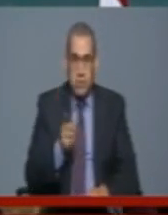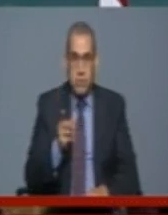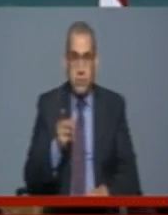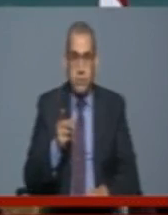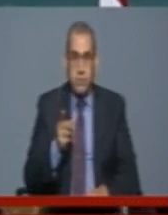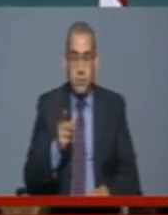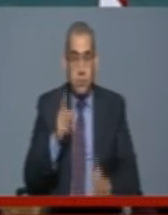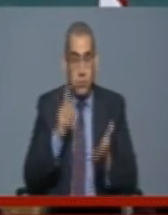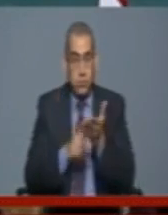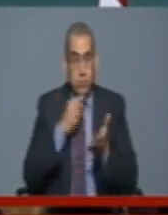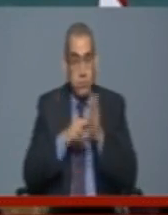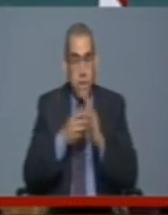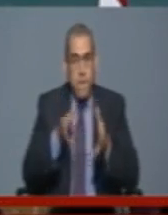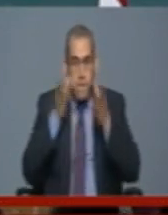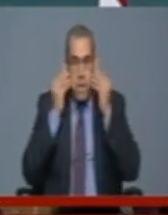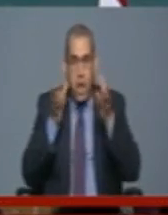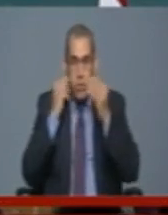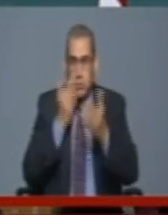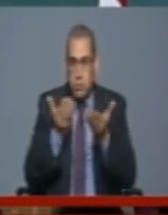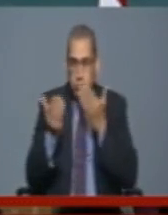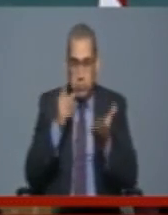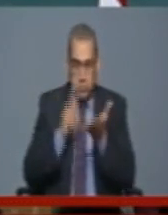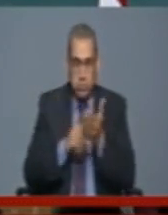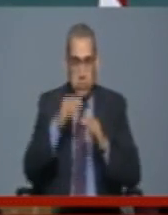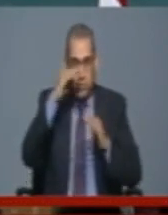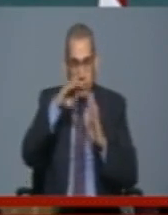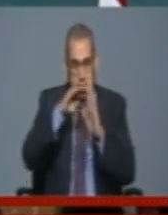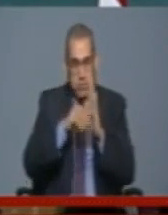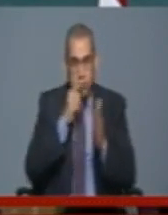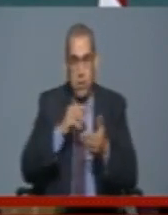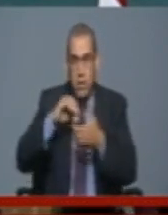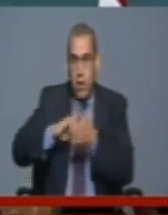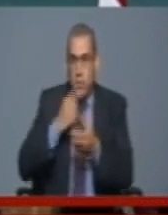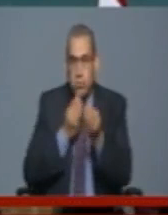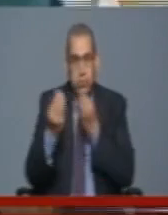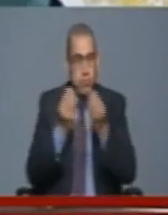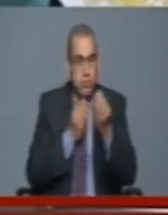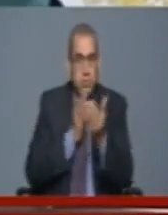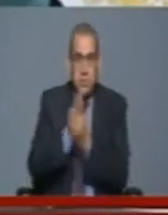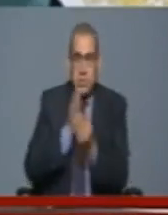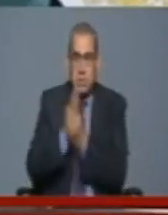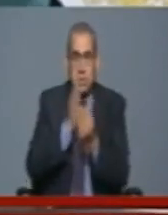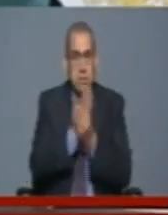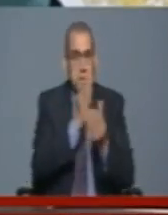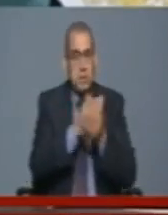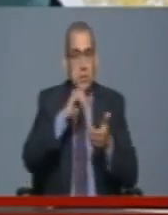وتحديث المعلومات بشكل موقوت والتواصل المستمر مع كافة الأطراف